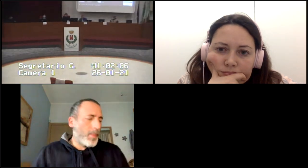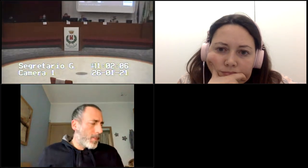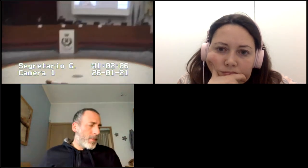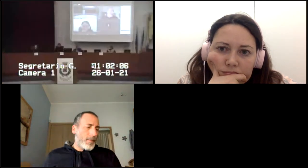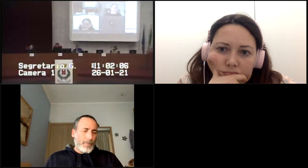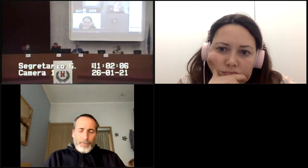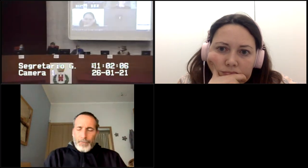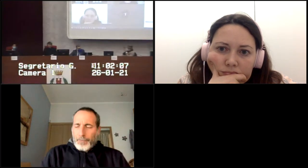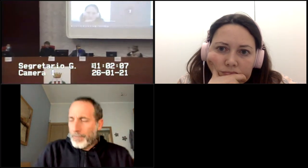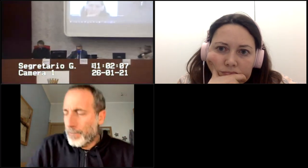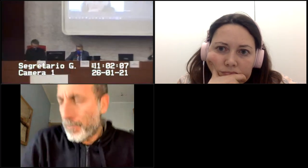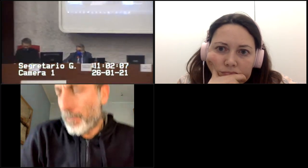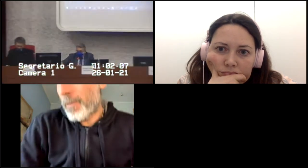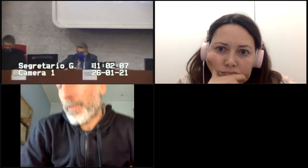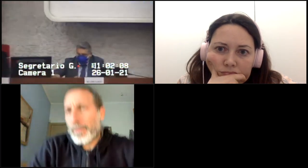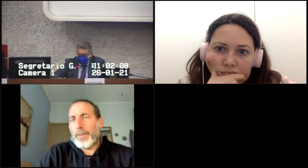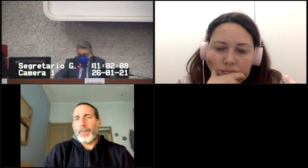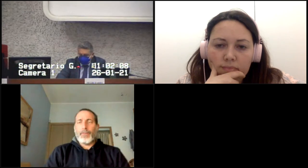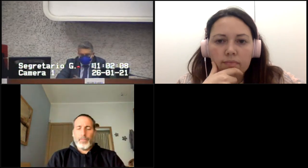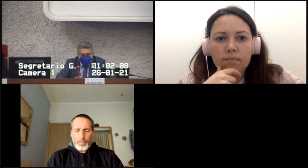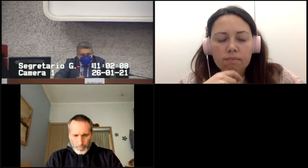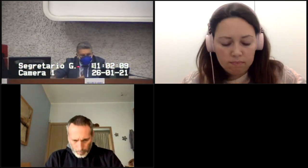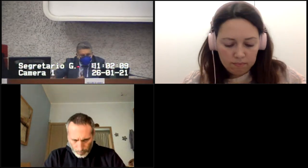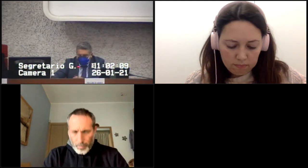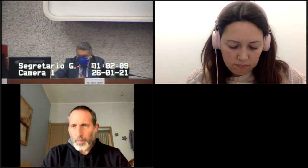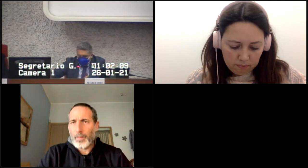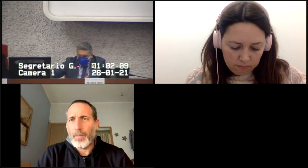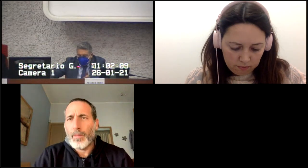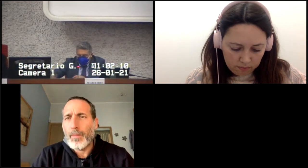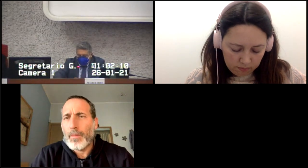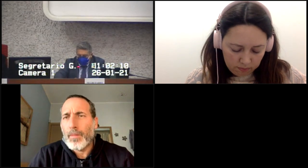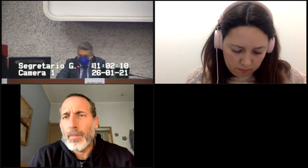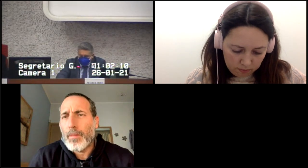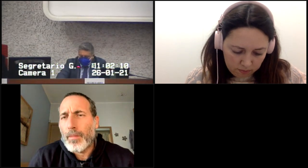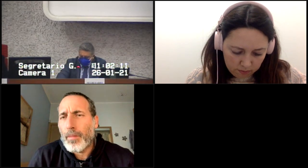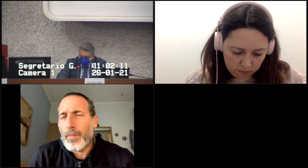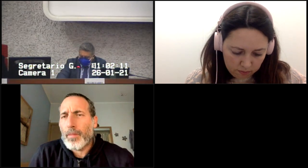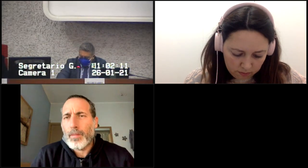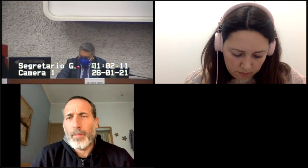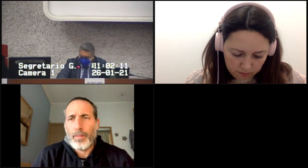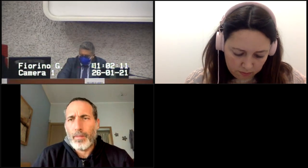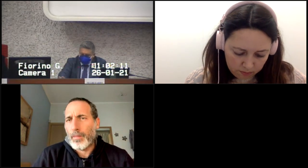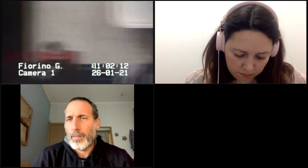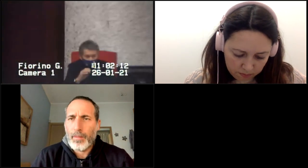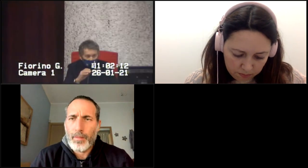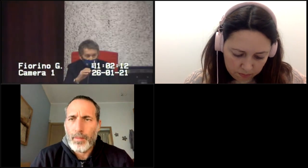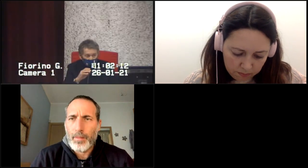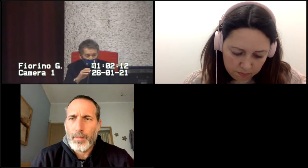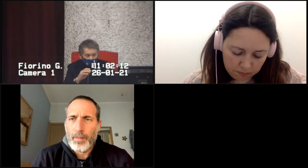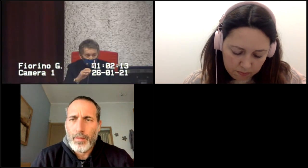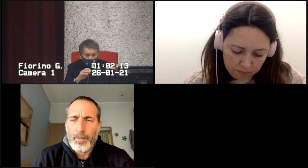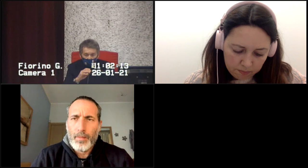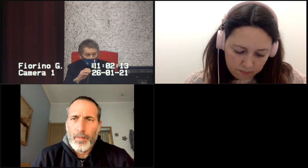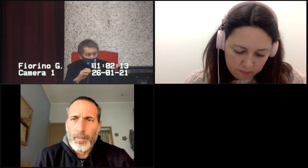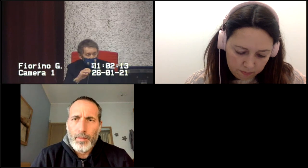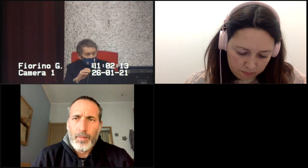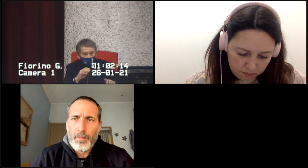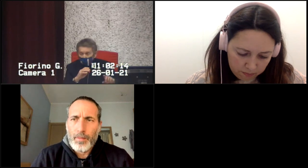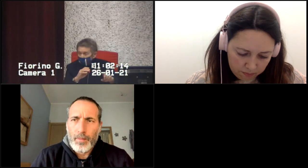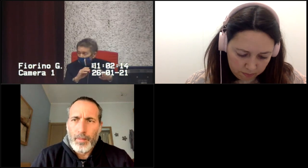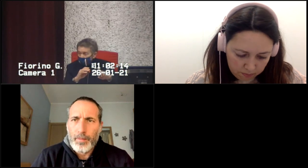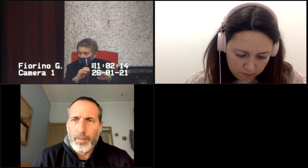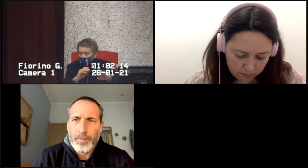Unanimità dei votanti, credo che è accolta pienamente. Bene, grazie.